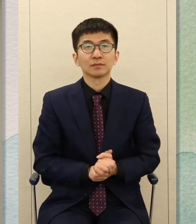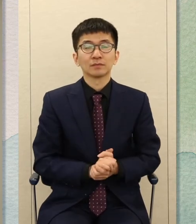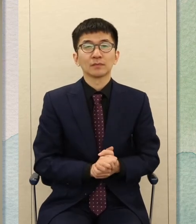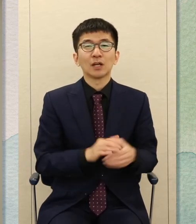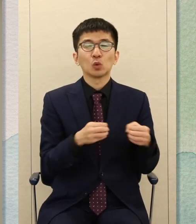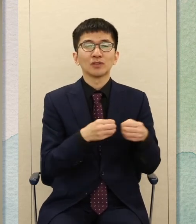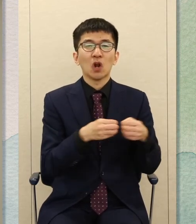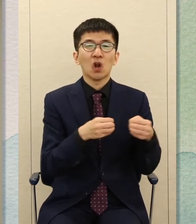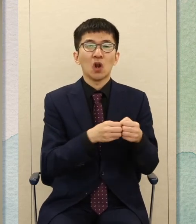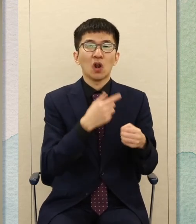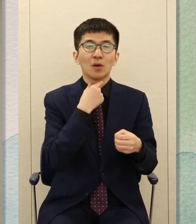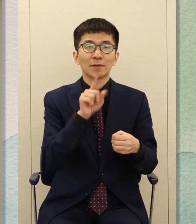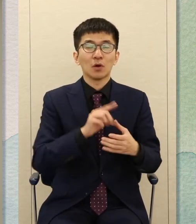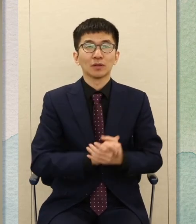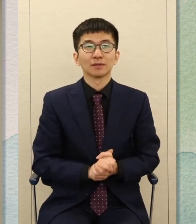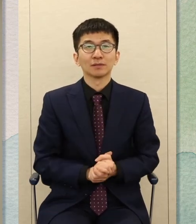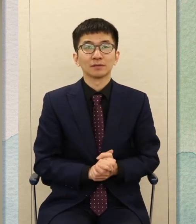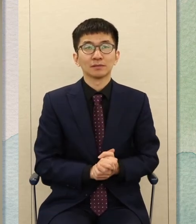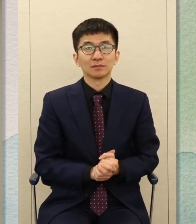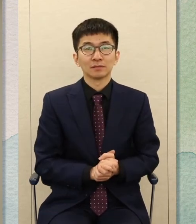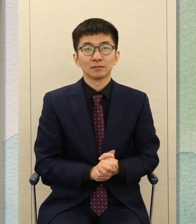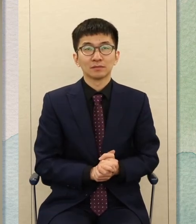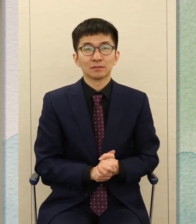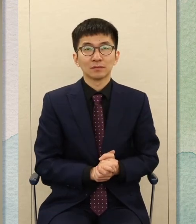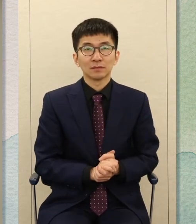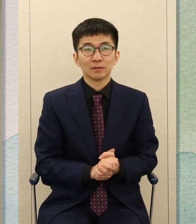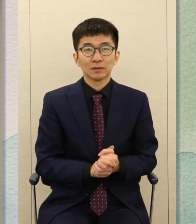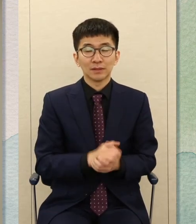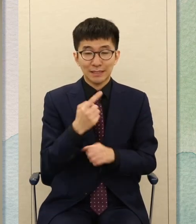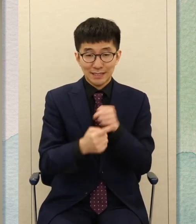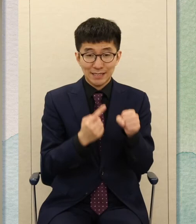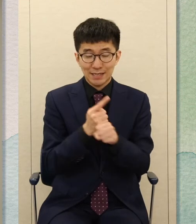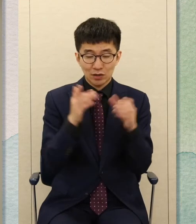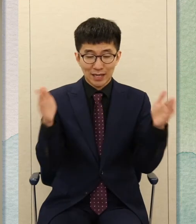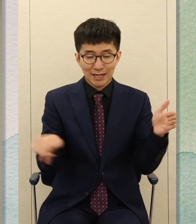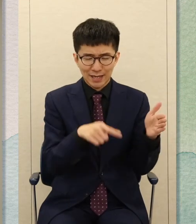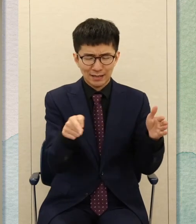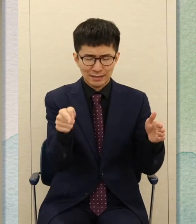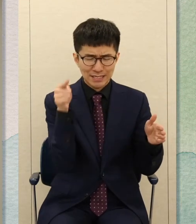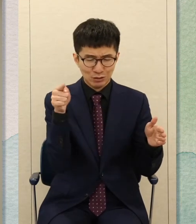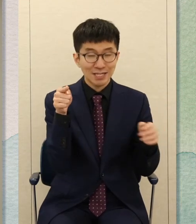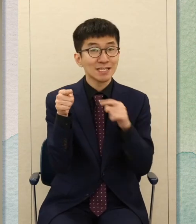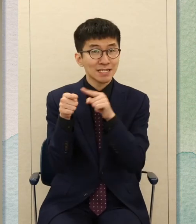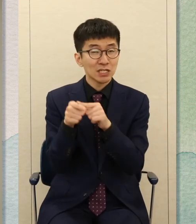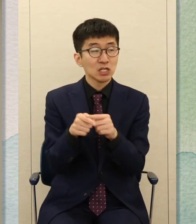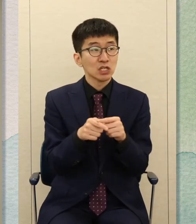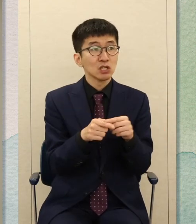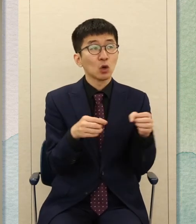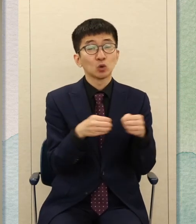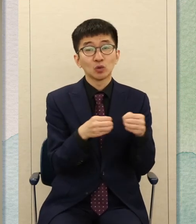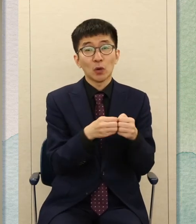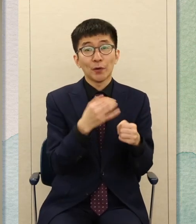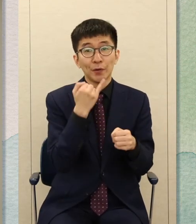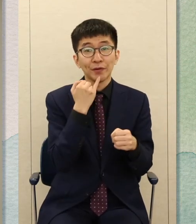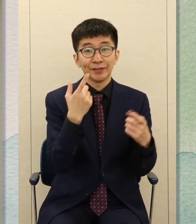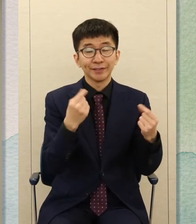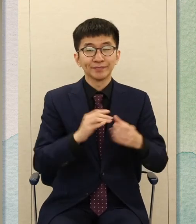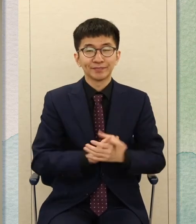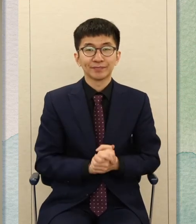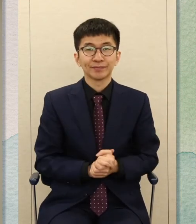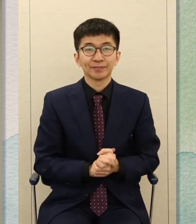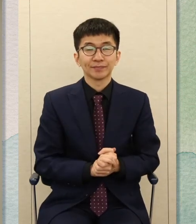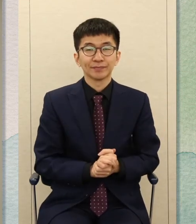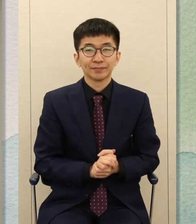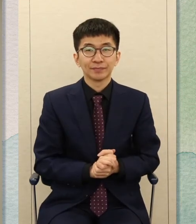솔직히 말씀드리면 그 해에 베스트셀러 1위 소설 로 하시는 게 참 괜찮다라고 저는 생각하고 있습니다. 계속.